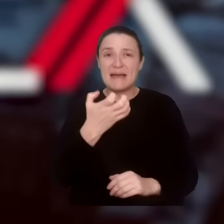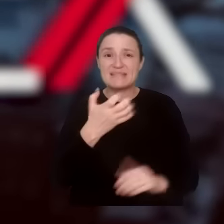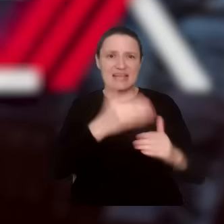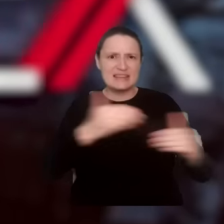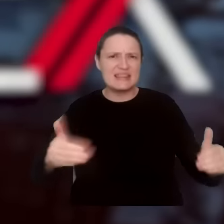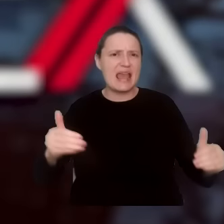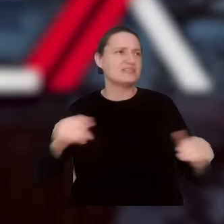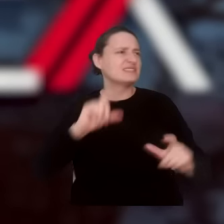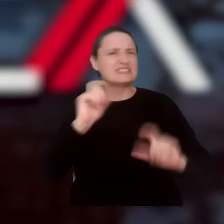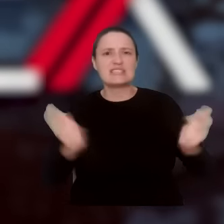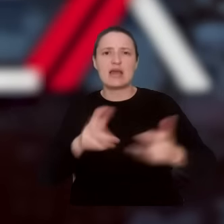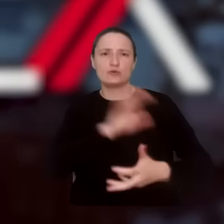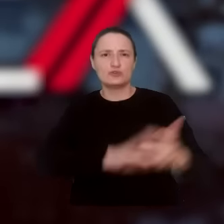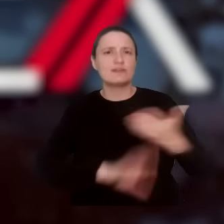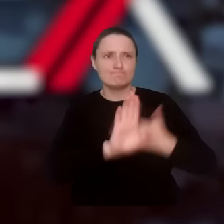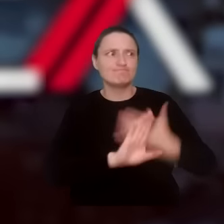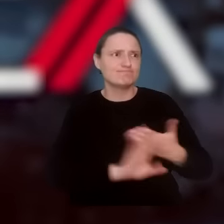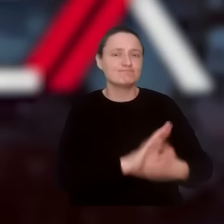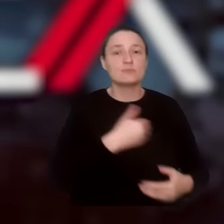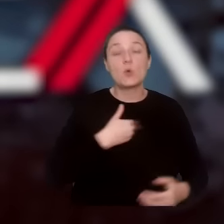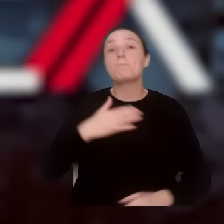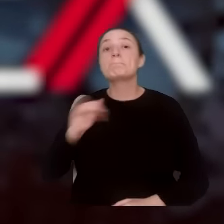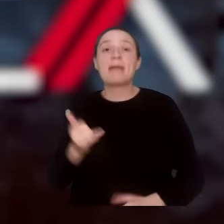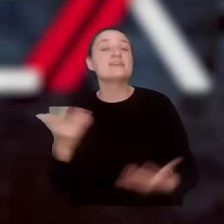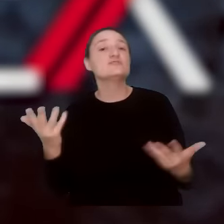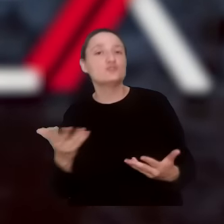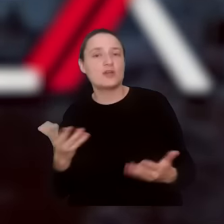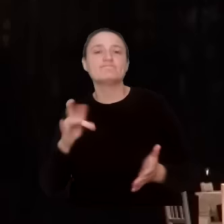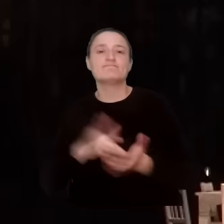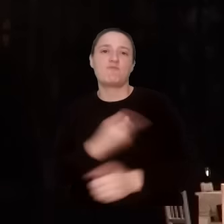operowych na świecie. W maju sztukę ponownie zobaczymy w Teatrze Wielkim w Poznaniu.